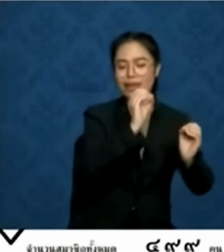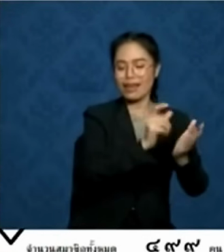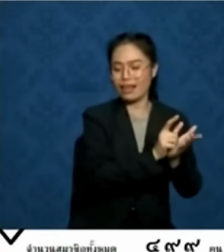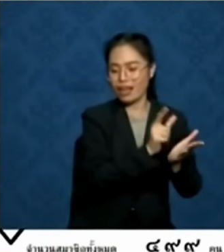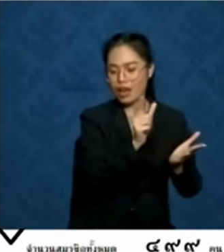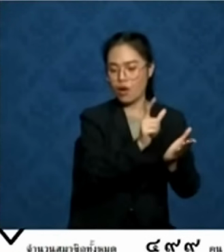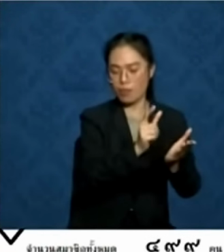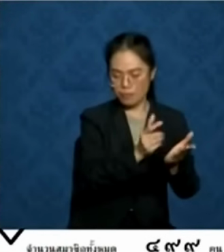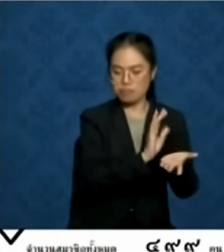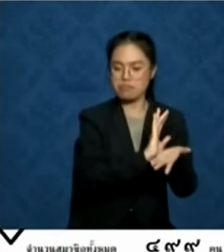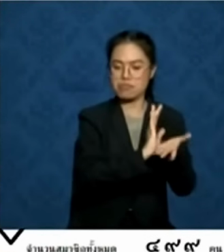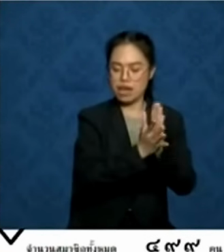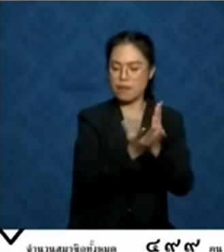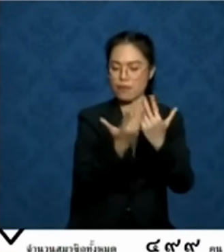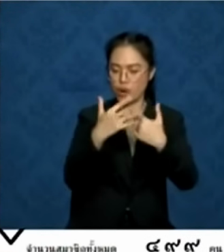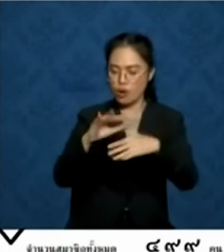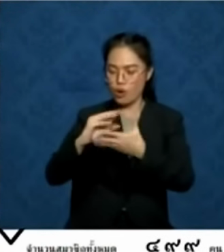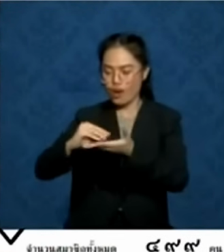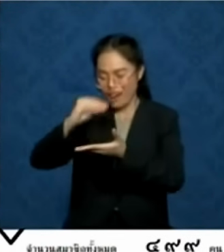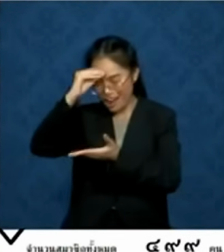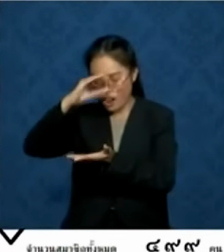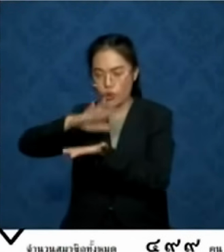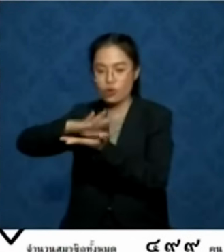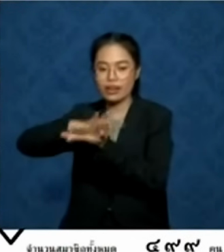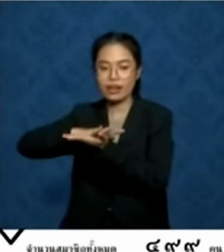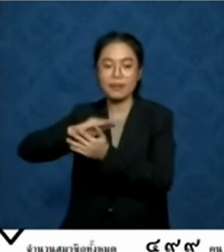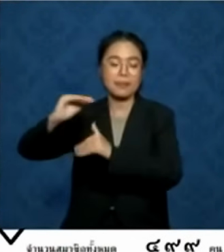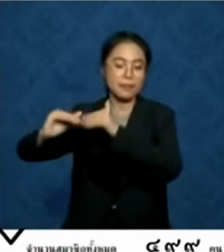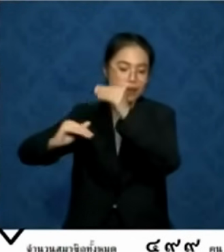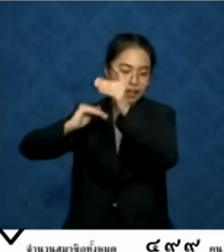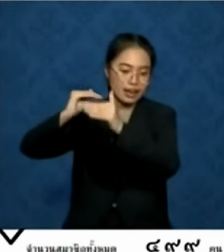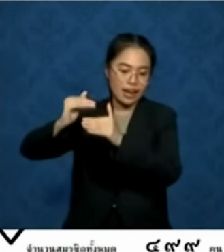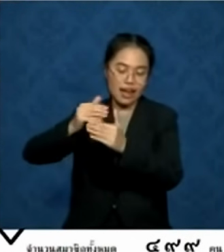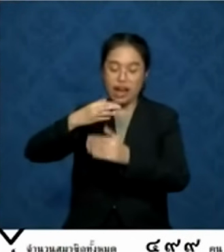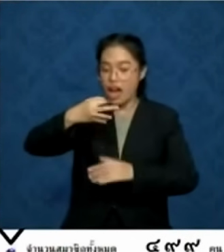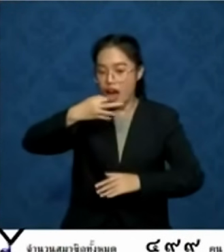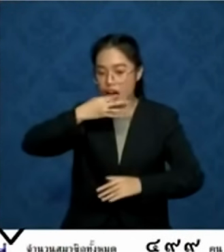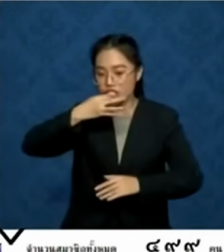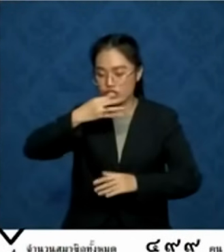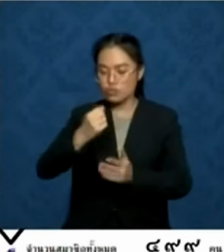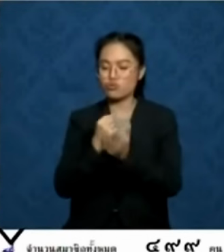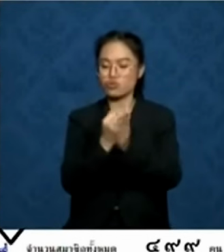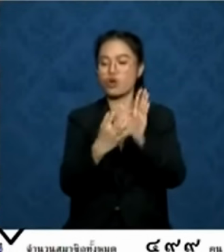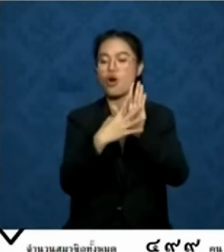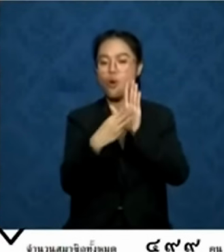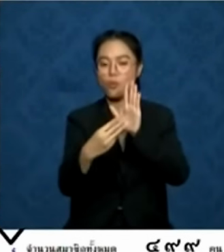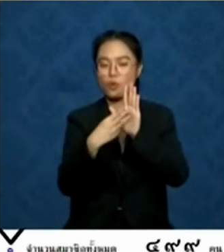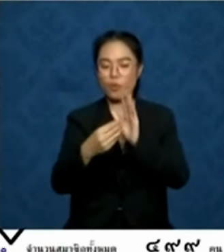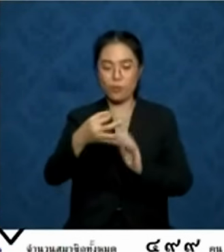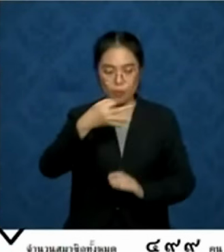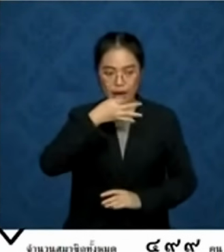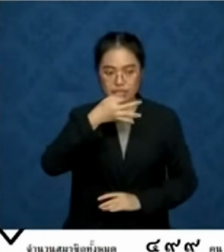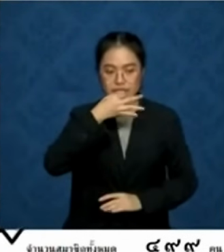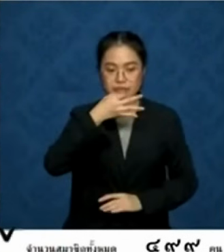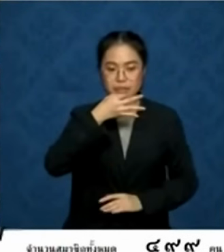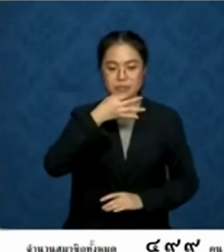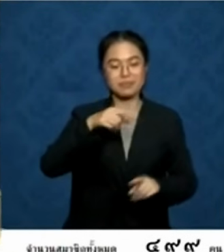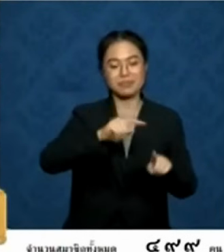ให้เข้าสู่ระบบการศึกษารวมทั้งพัฒนาทักษะวิชาชีพและอบรมอาชีพระยะสั้นให้กับกลุ่มเป้าหม